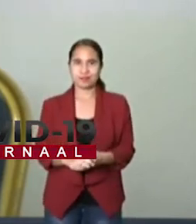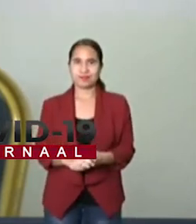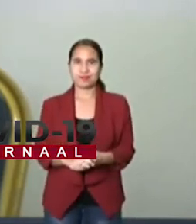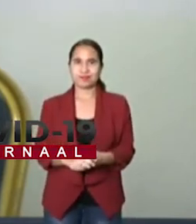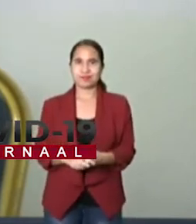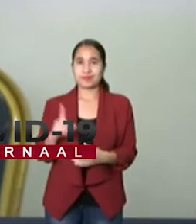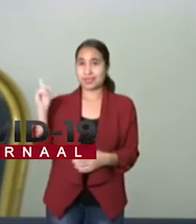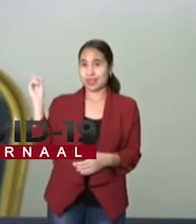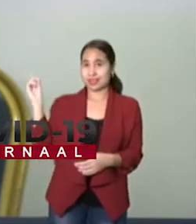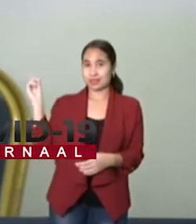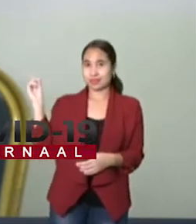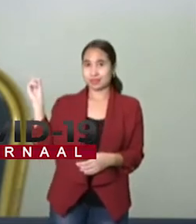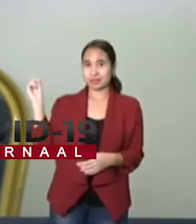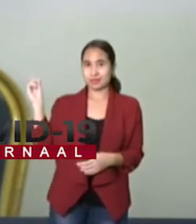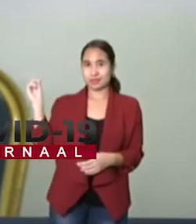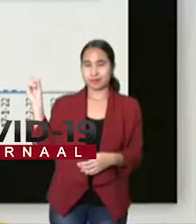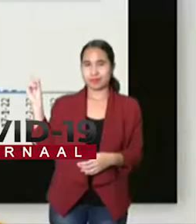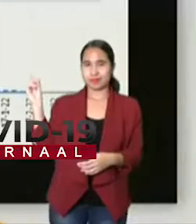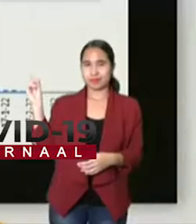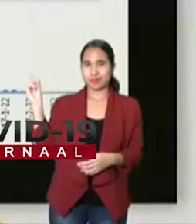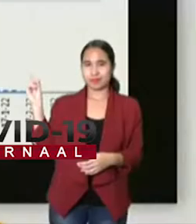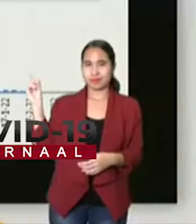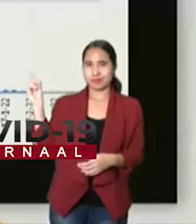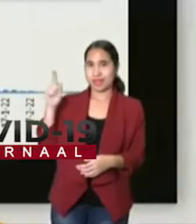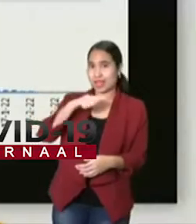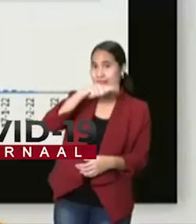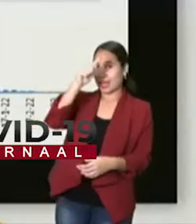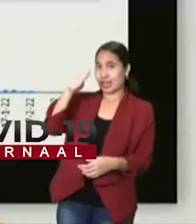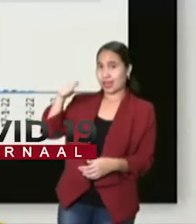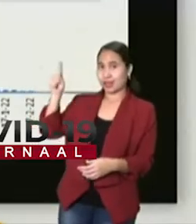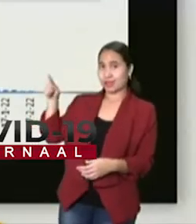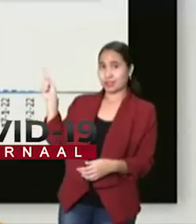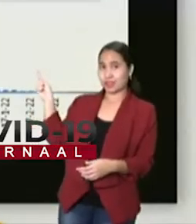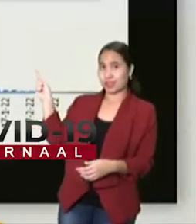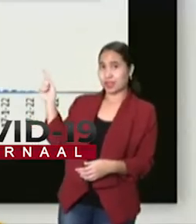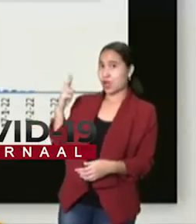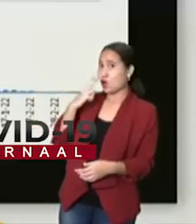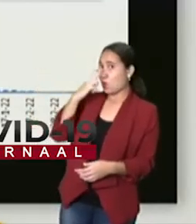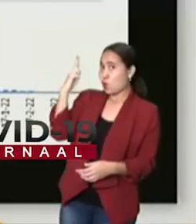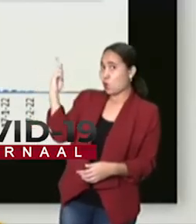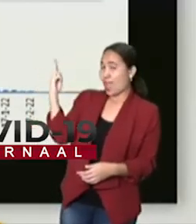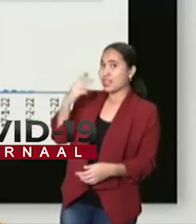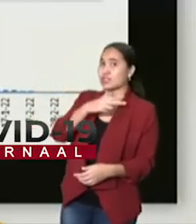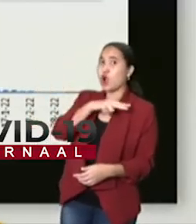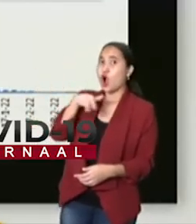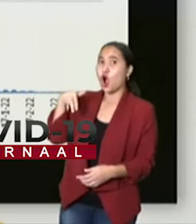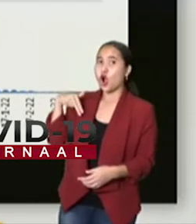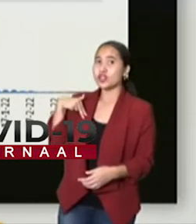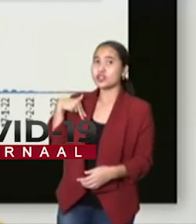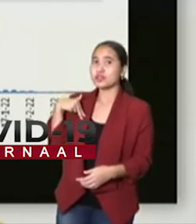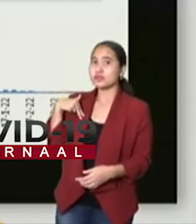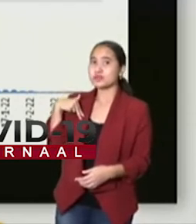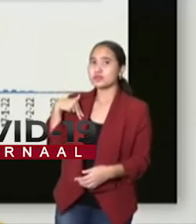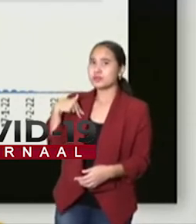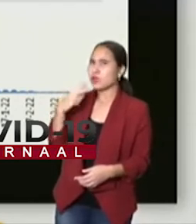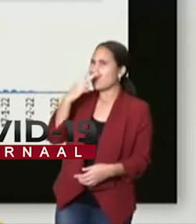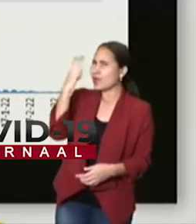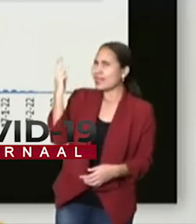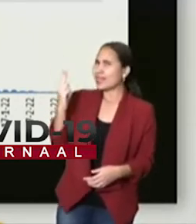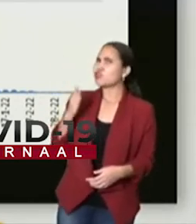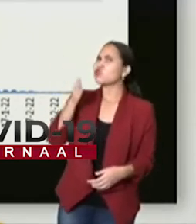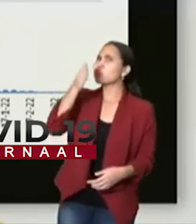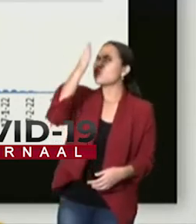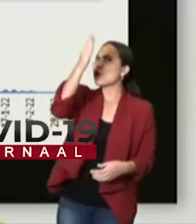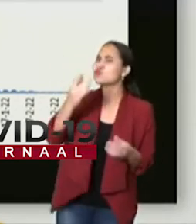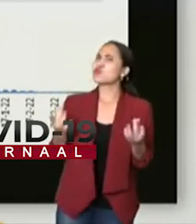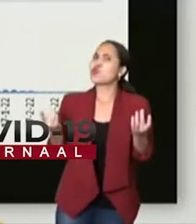Dit is de grafiek die ons een prognose laat zien. Prognose wil zeggen, we kijken een beetje in de toekomst.